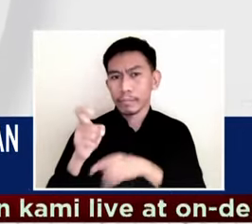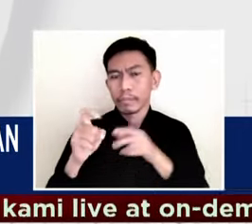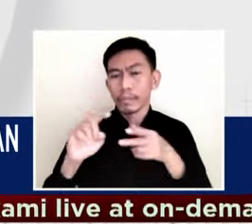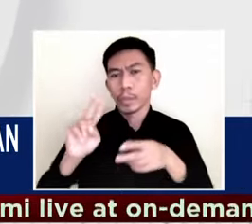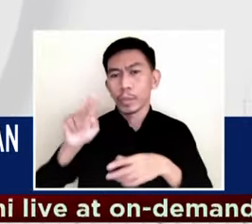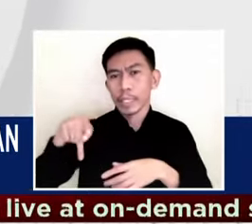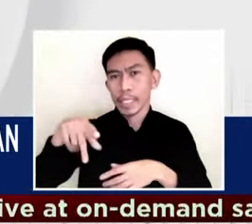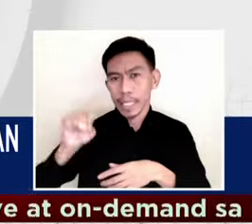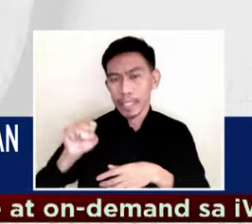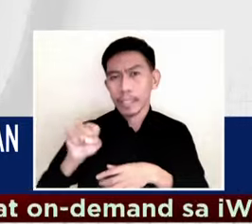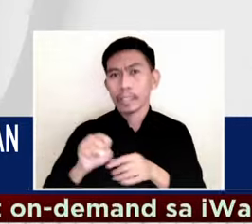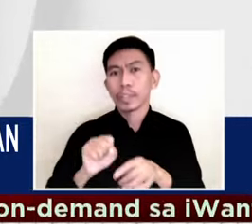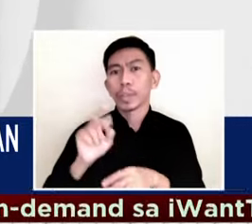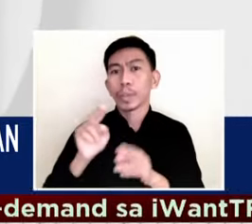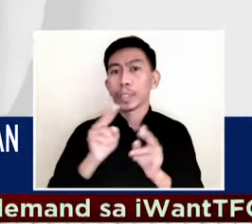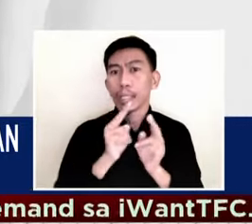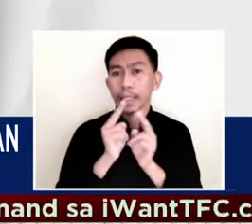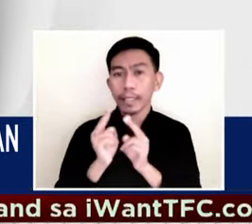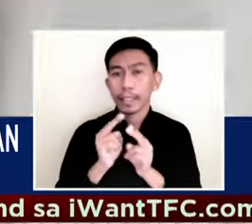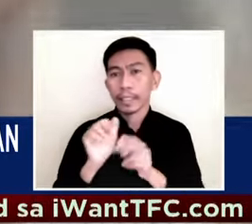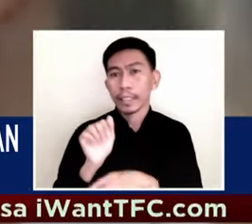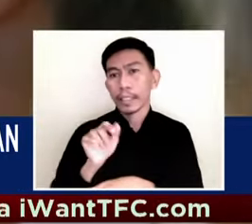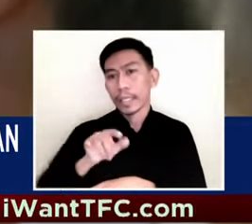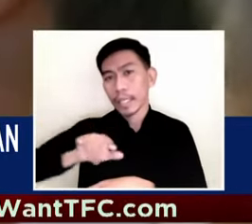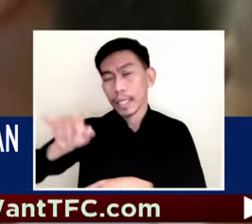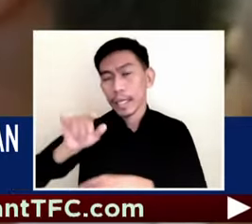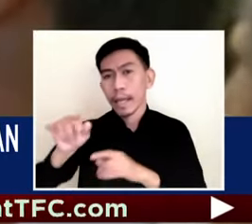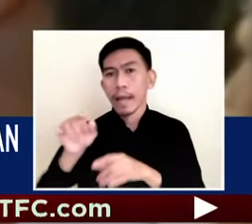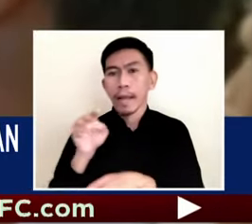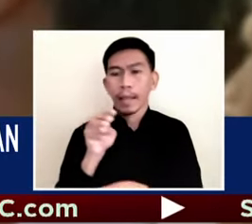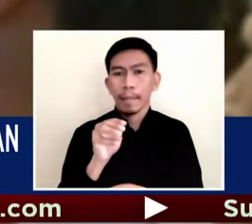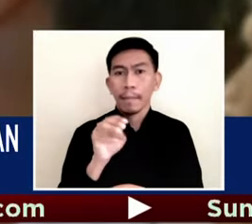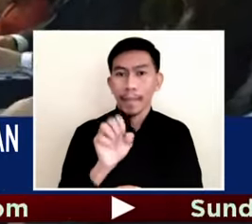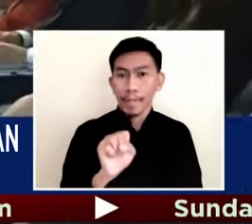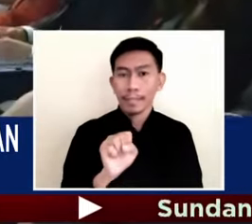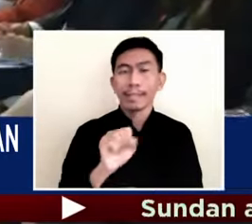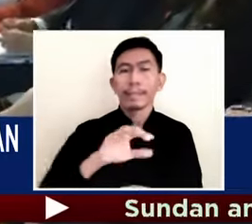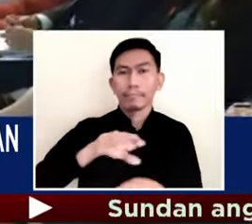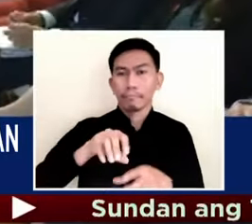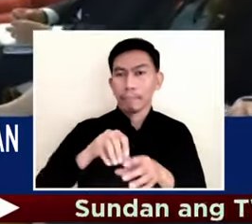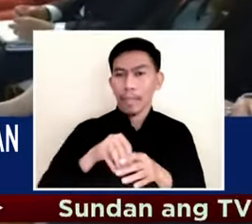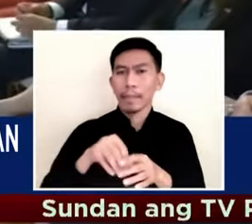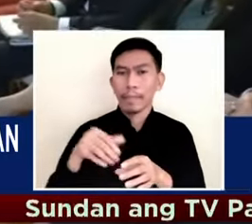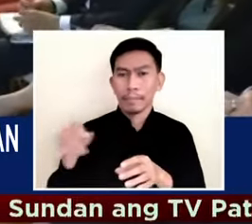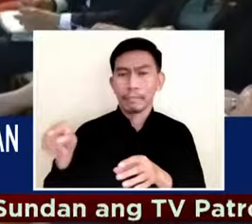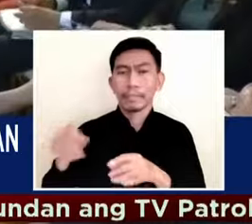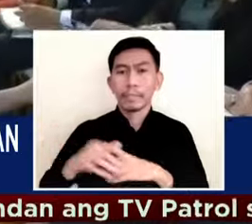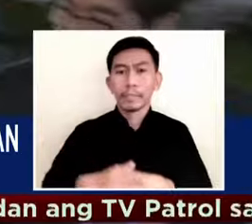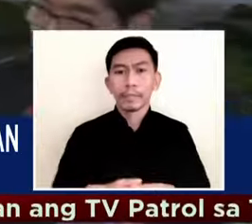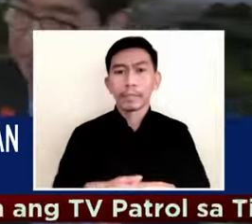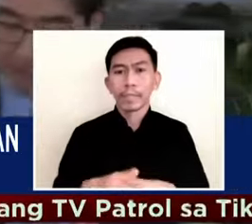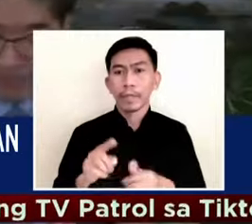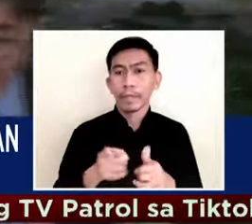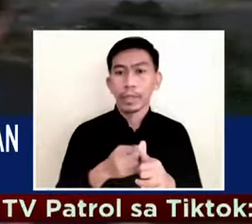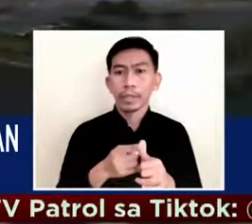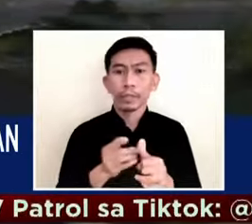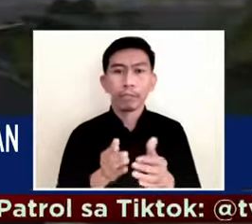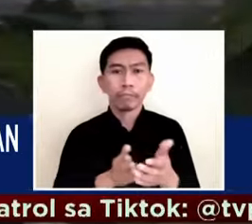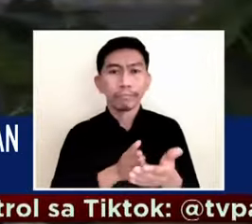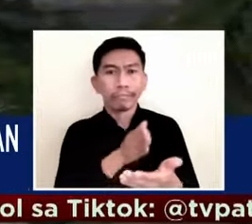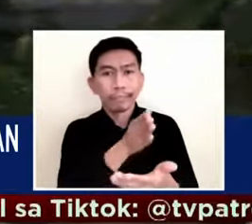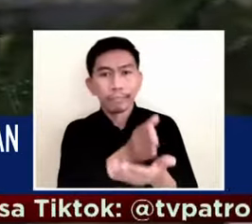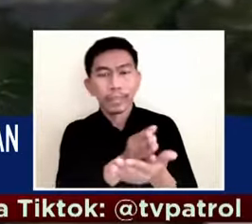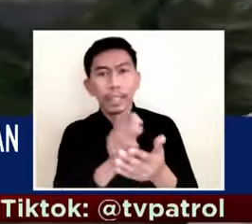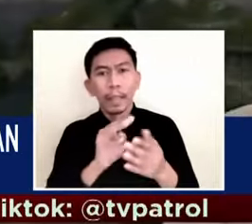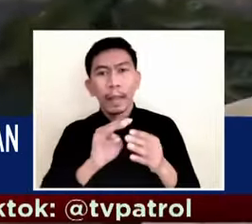Visa, MasterCard, Google at Microsoft. Una siyang humarap kay Pangulong Ferdinand Marcos Jr. sa Malacanang. Nagdaos rin